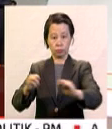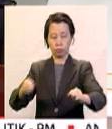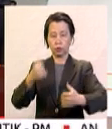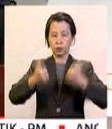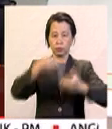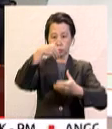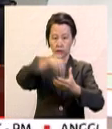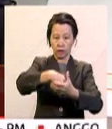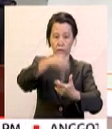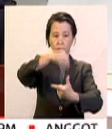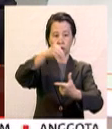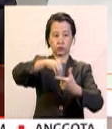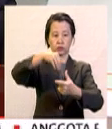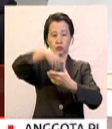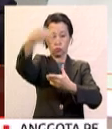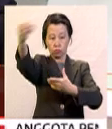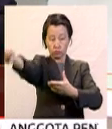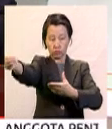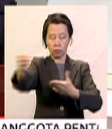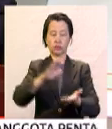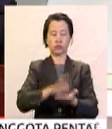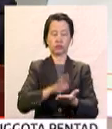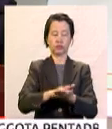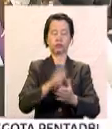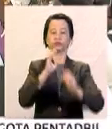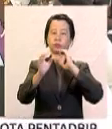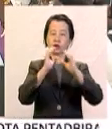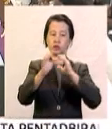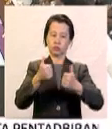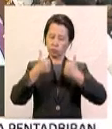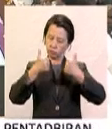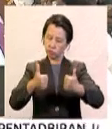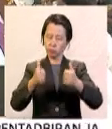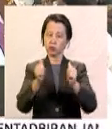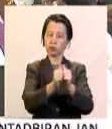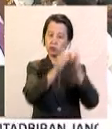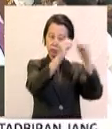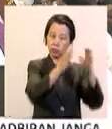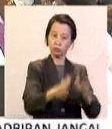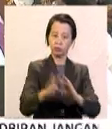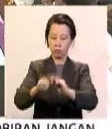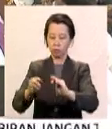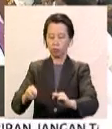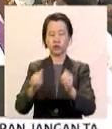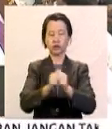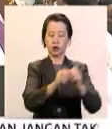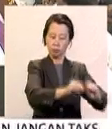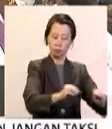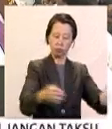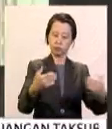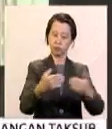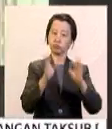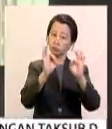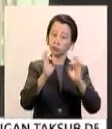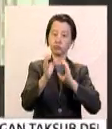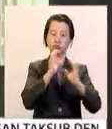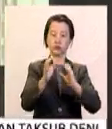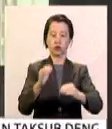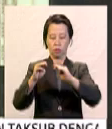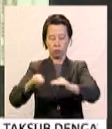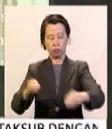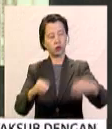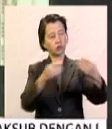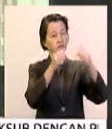di dalam atau luar sekolah. Jelasnya, komunikasi berkesan sesama guru, pelajar dengan pelajar dan pelajar dengan guru